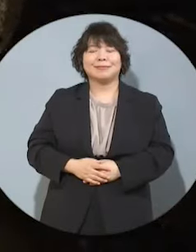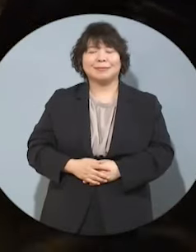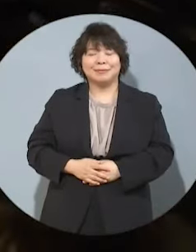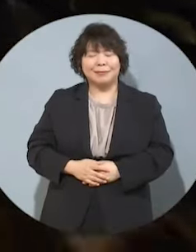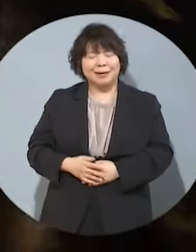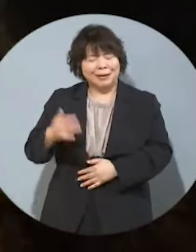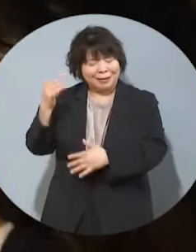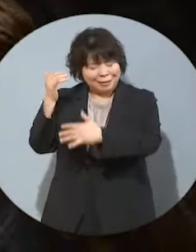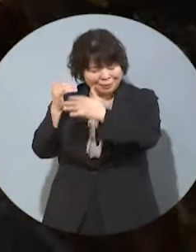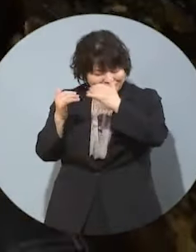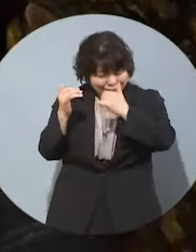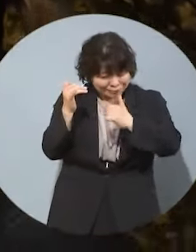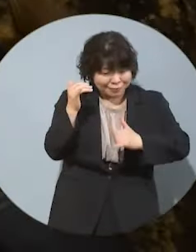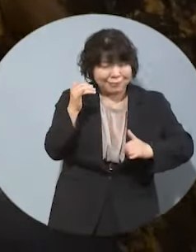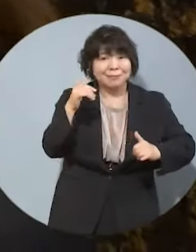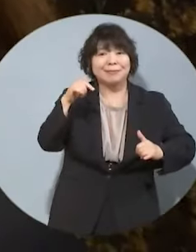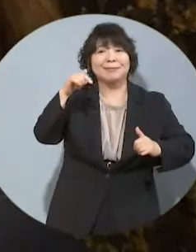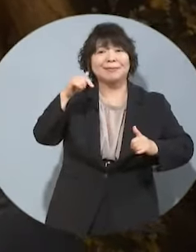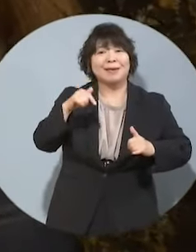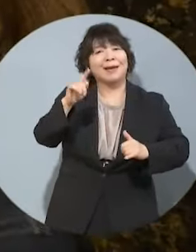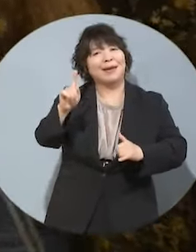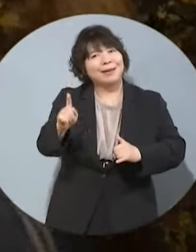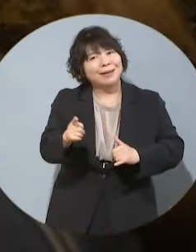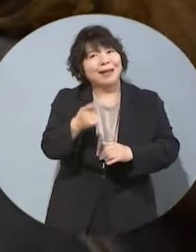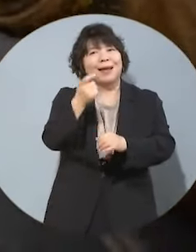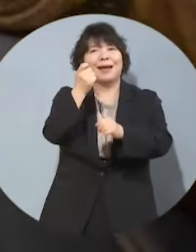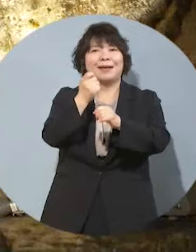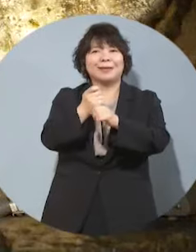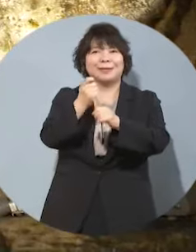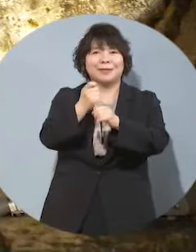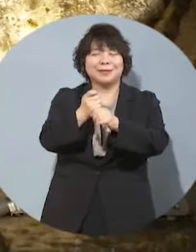悠久の時が生み出した大自然の造形美、